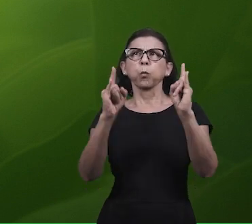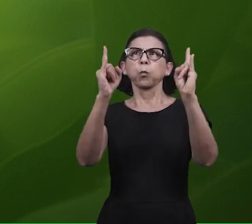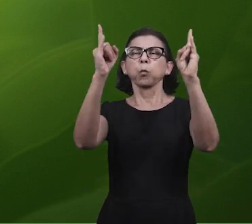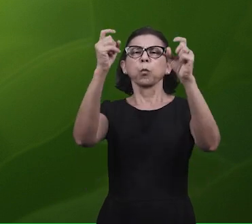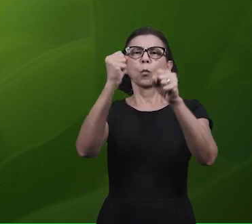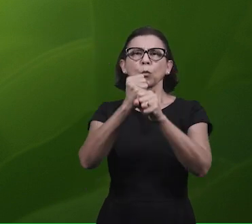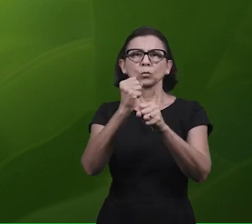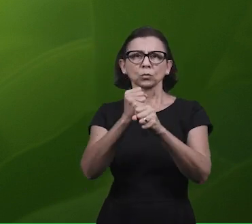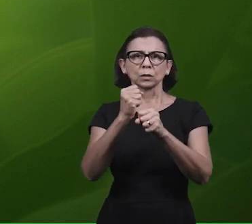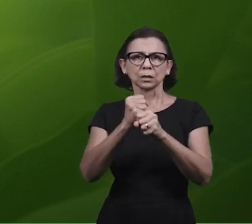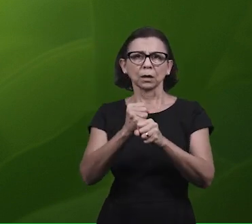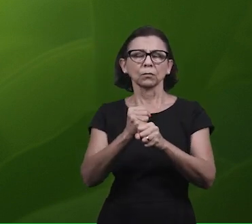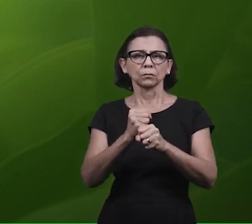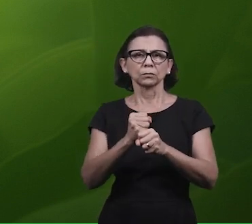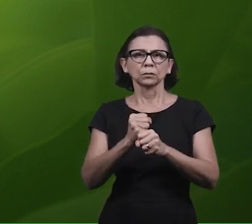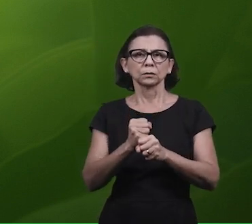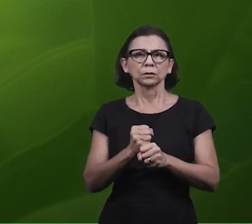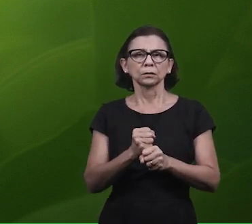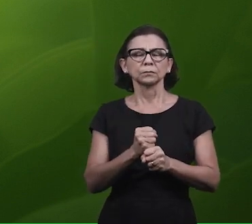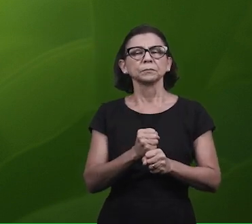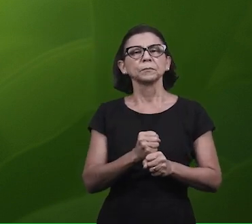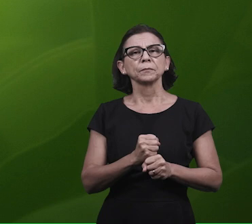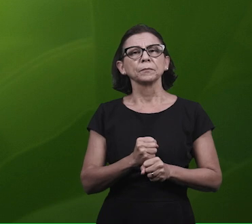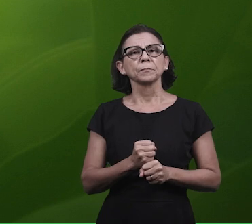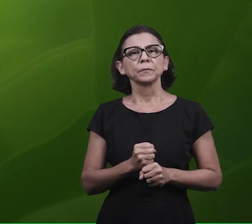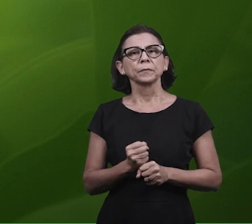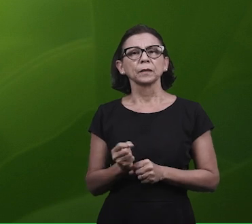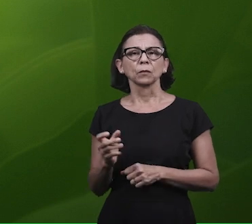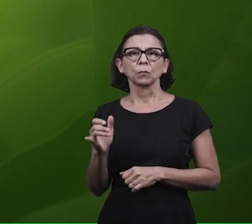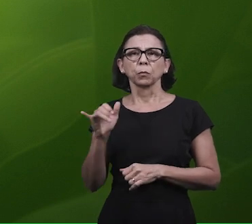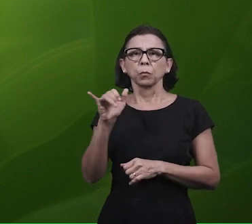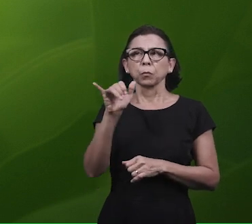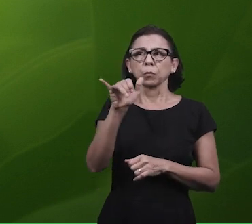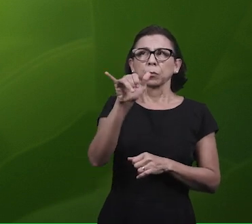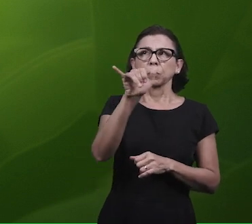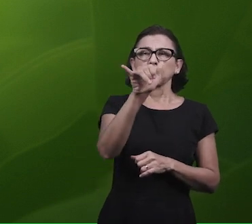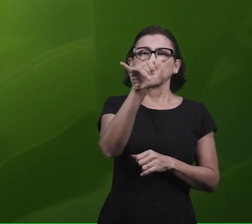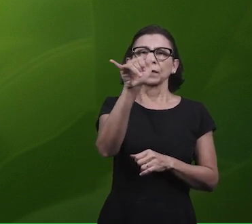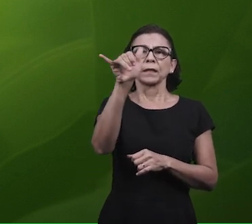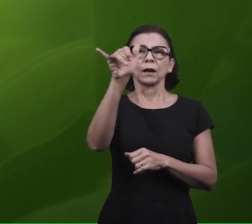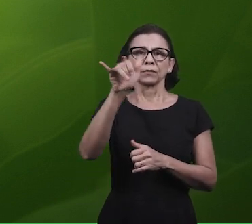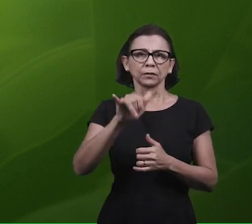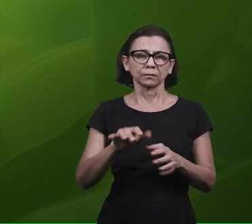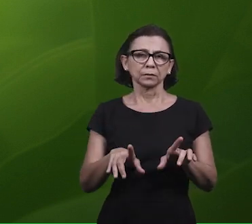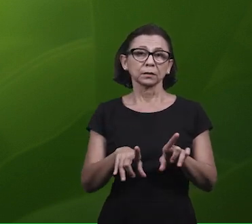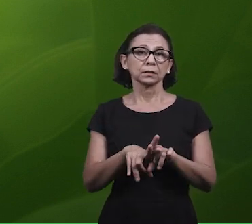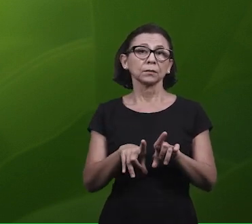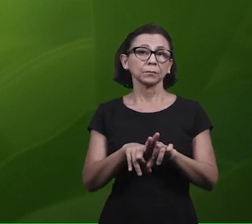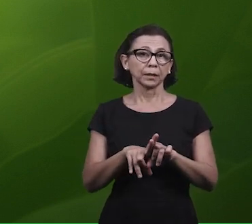qui permettent la construction des gratte-ciels et des vaisseaux spatiaux.